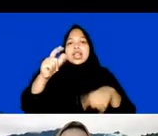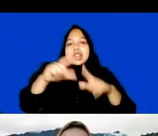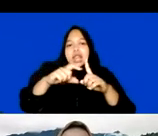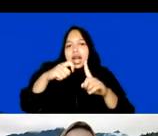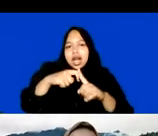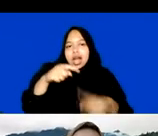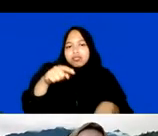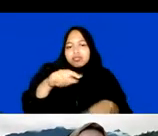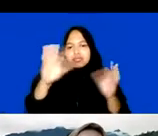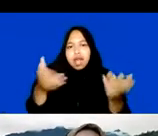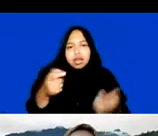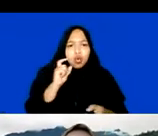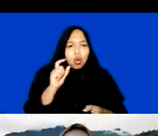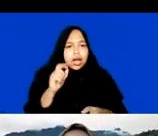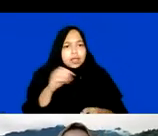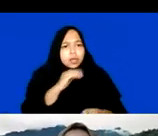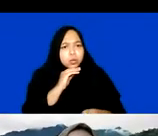bener tuh dark blue, ya.